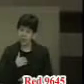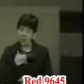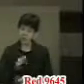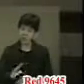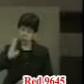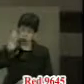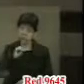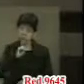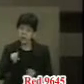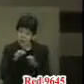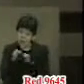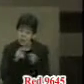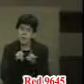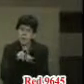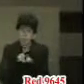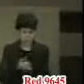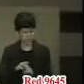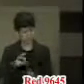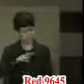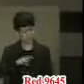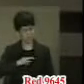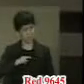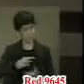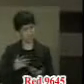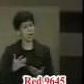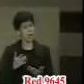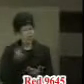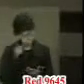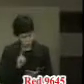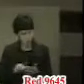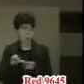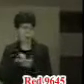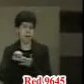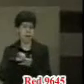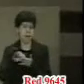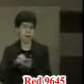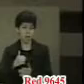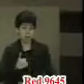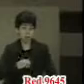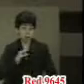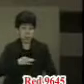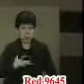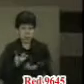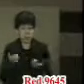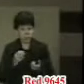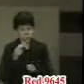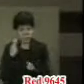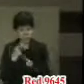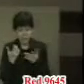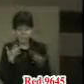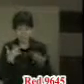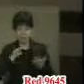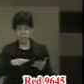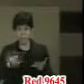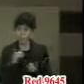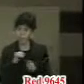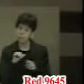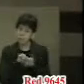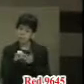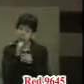ายมาสักครู่นี้มันผิดปกติเราถึงว่าจะต้องแก้ไขแล้วผมไม่มีความรู้สึกเสียหายเลยที่จะแก้ไขมาตรานั้